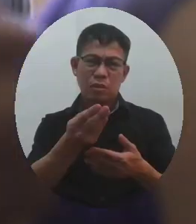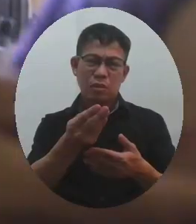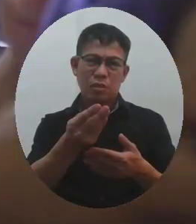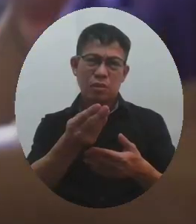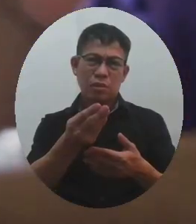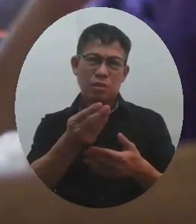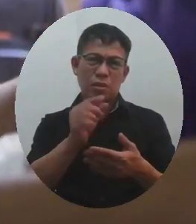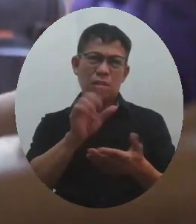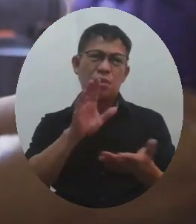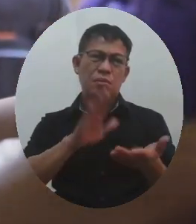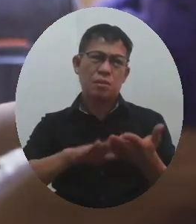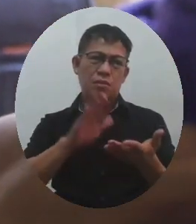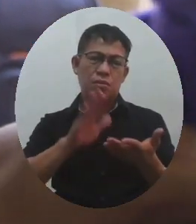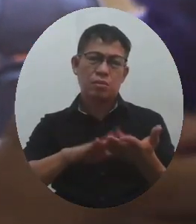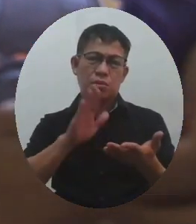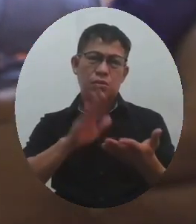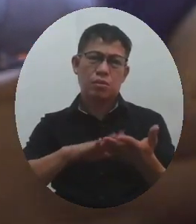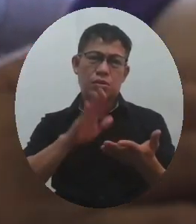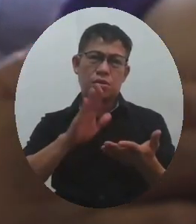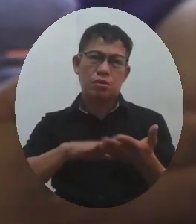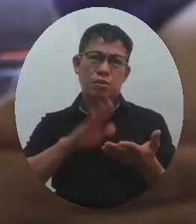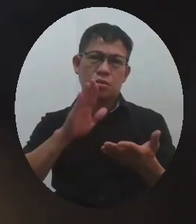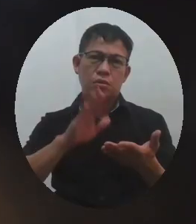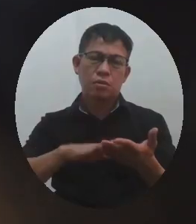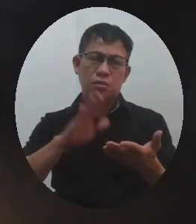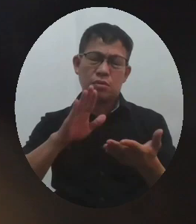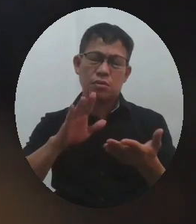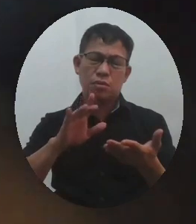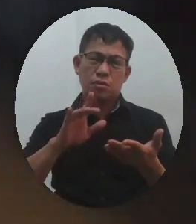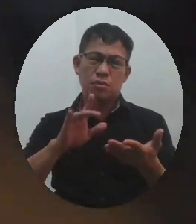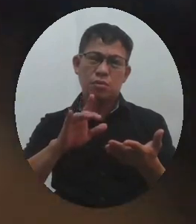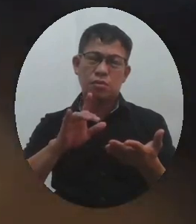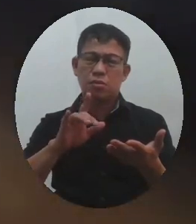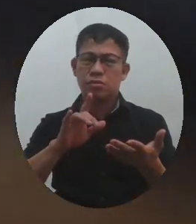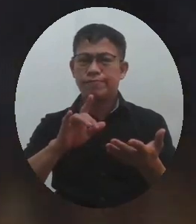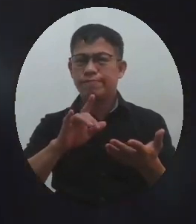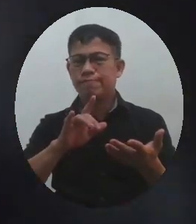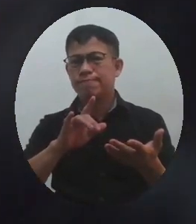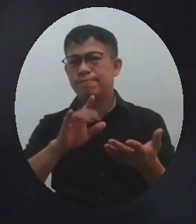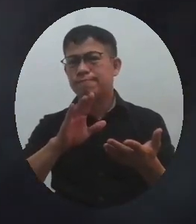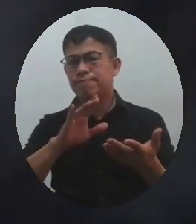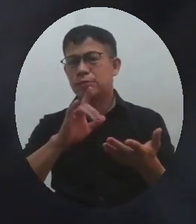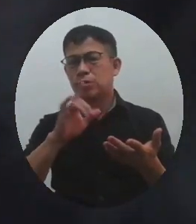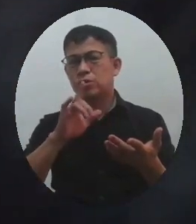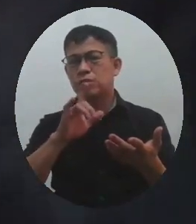siya. Sayang yung buhay ng mga bata. Kasi karapatan ng bata yun eh. Kahit pag, oh.